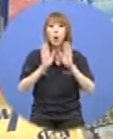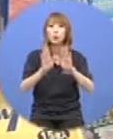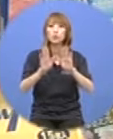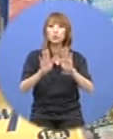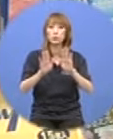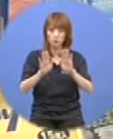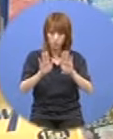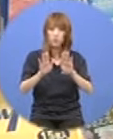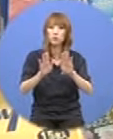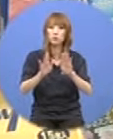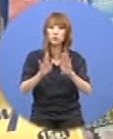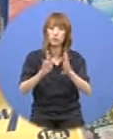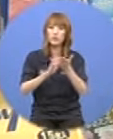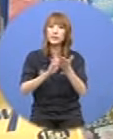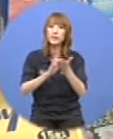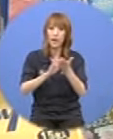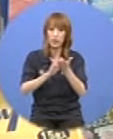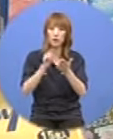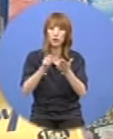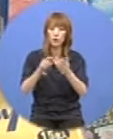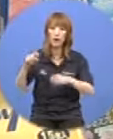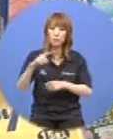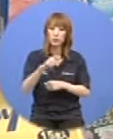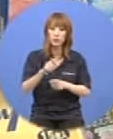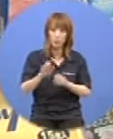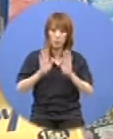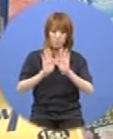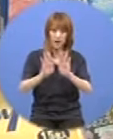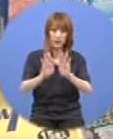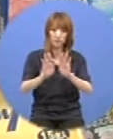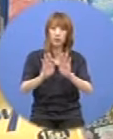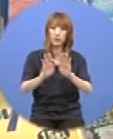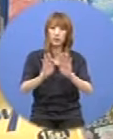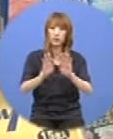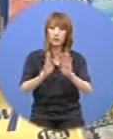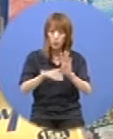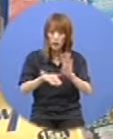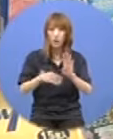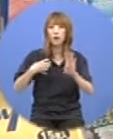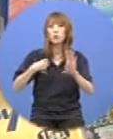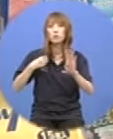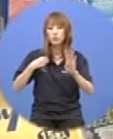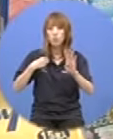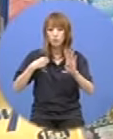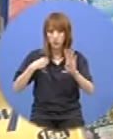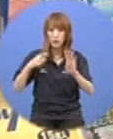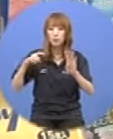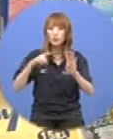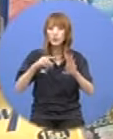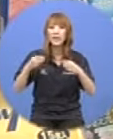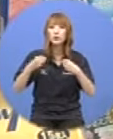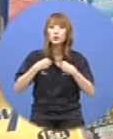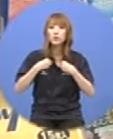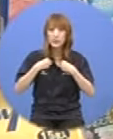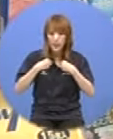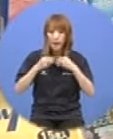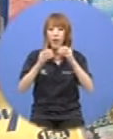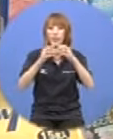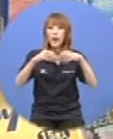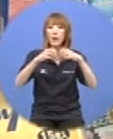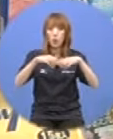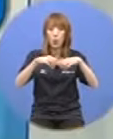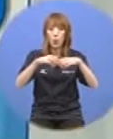のまあ虫を寄せつけないというか、その服に虫がついて、で卵はかえって